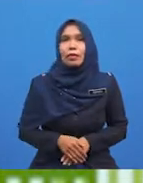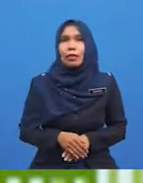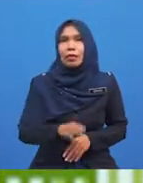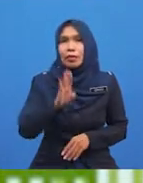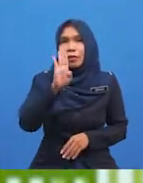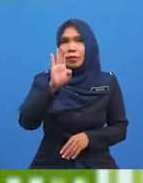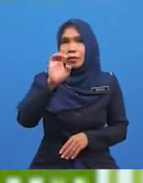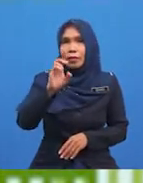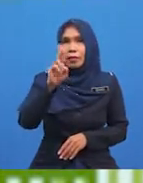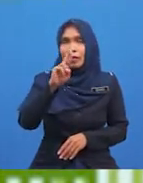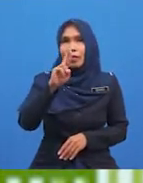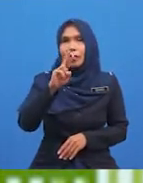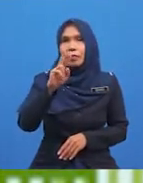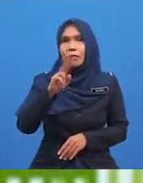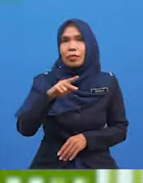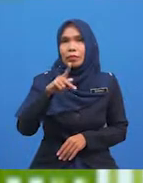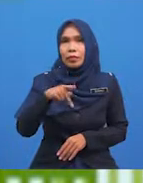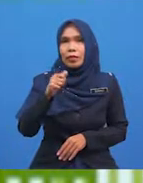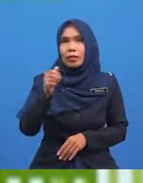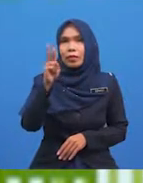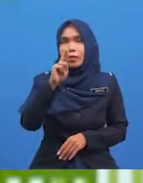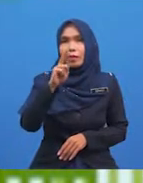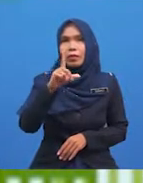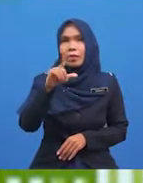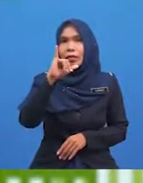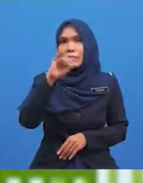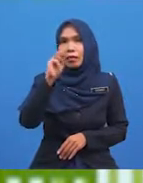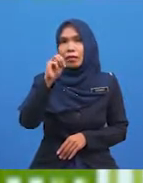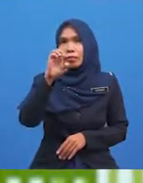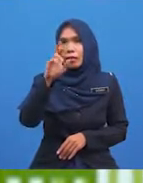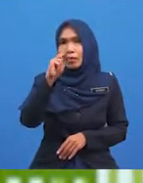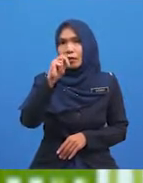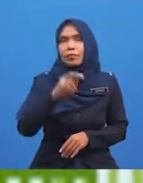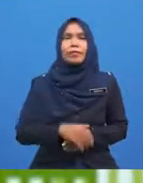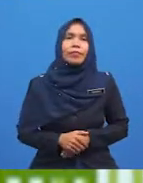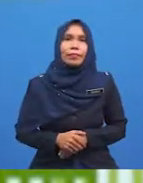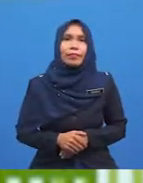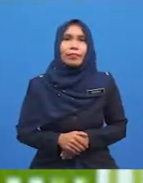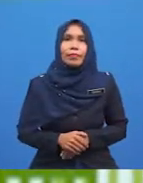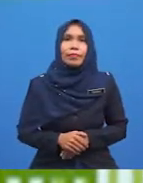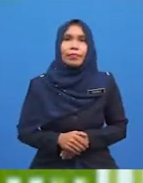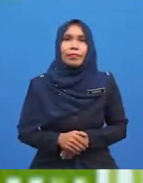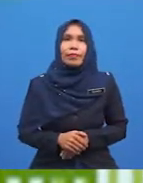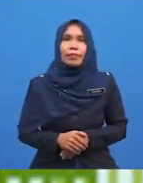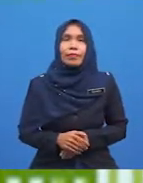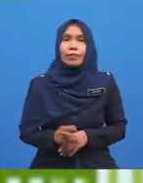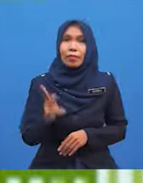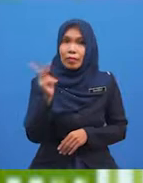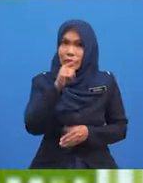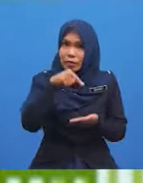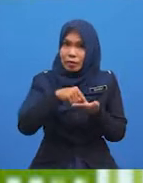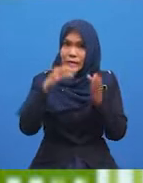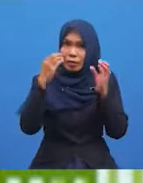mendengar semasa perbincangan pengajian am di sekolah. Hari ini, cikgu cuba